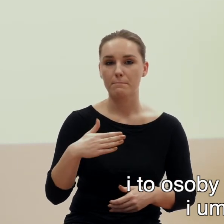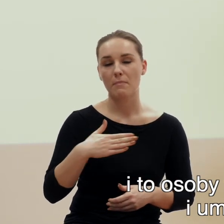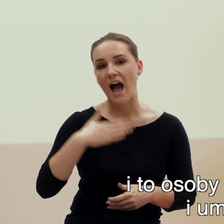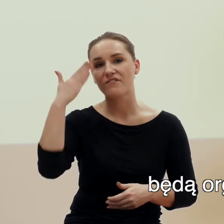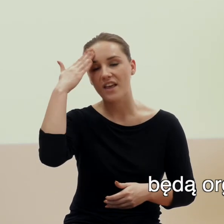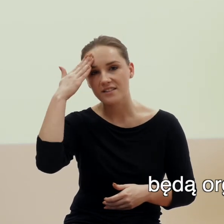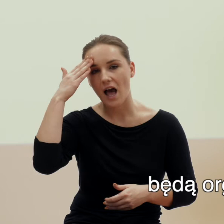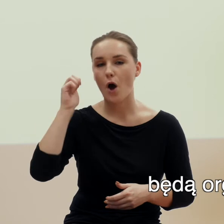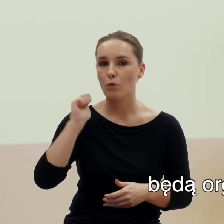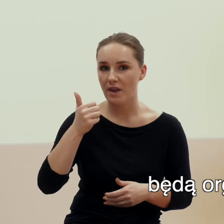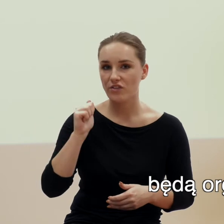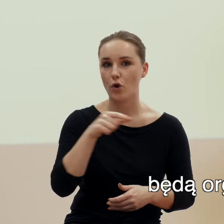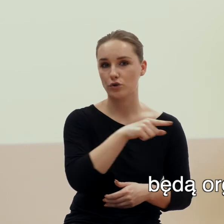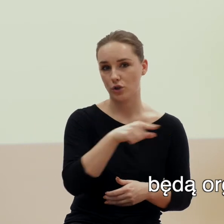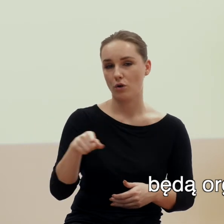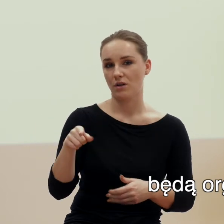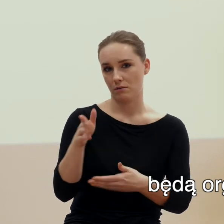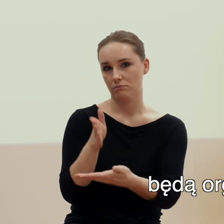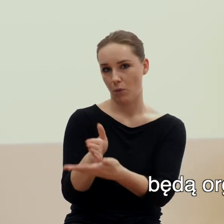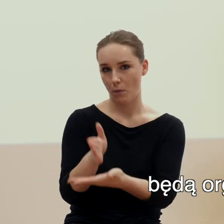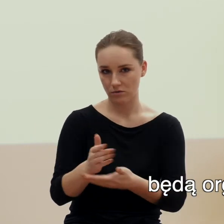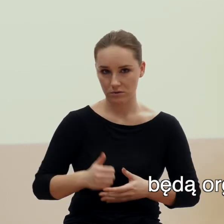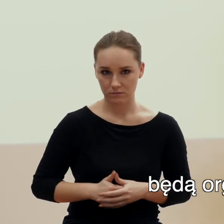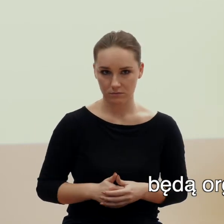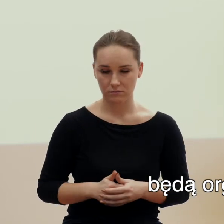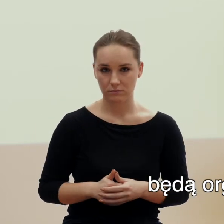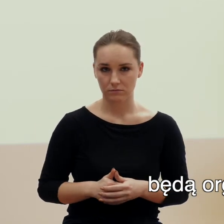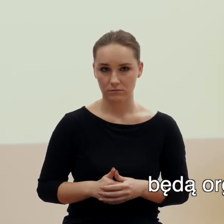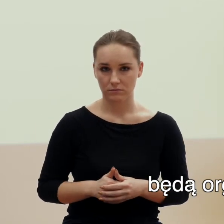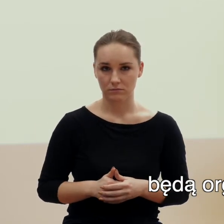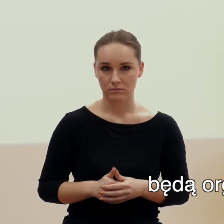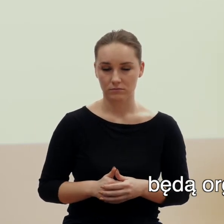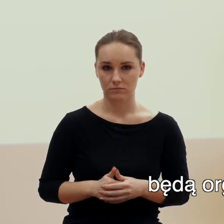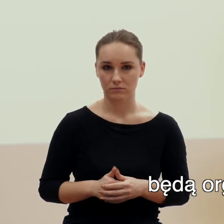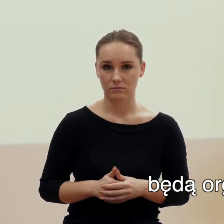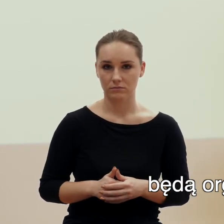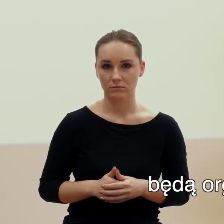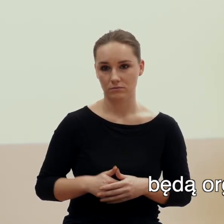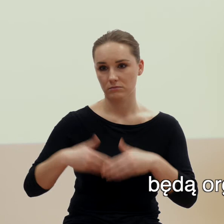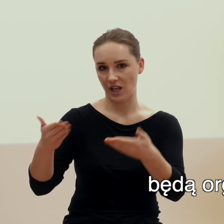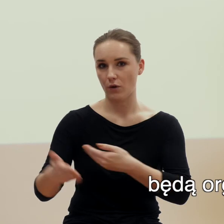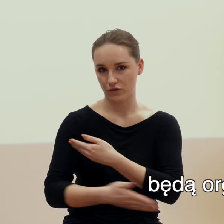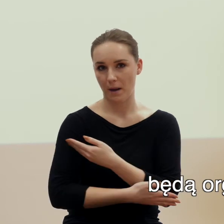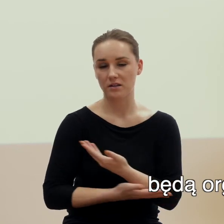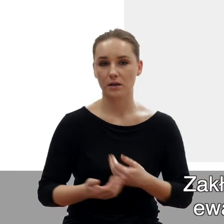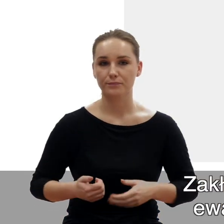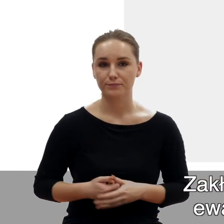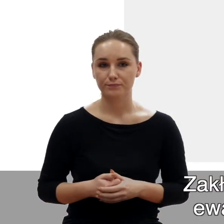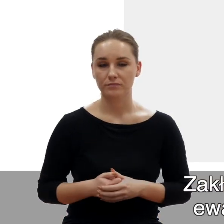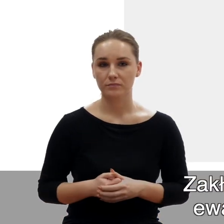szkoleń, będą organizowały wsparcie dla takich osób. co może być zrobione?